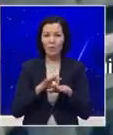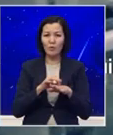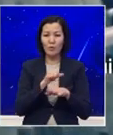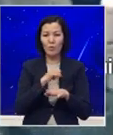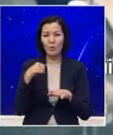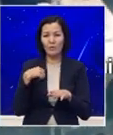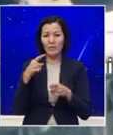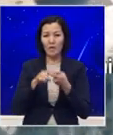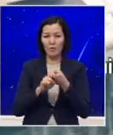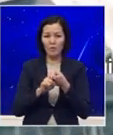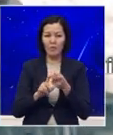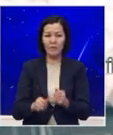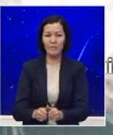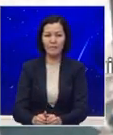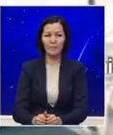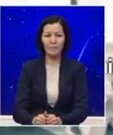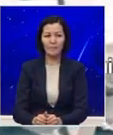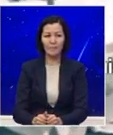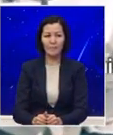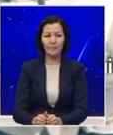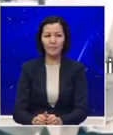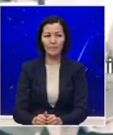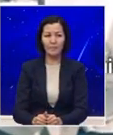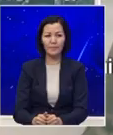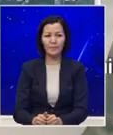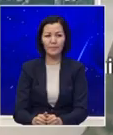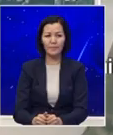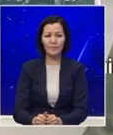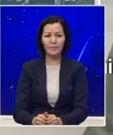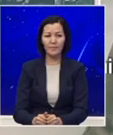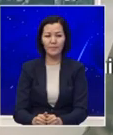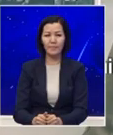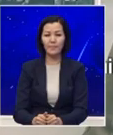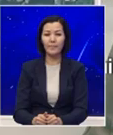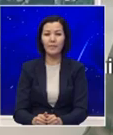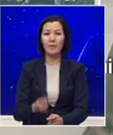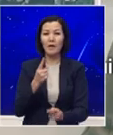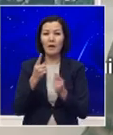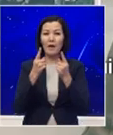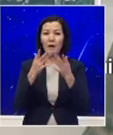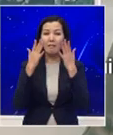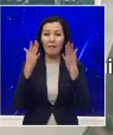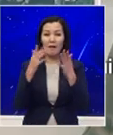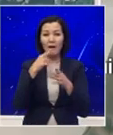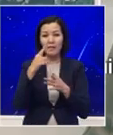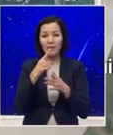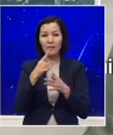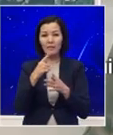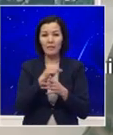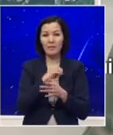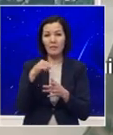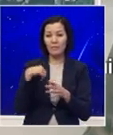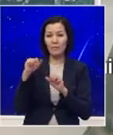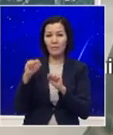өзі де ілінді. Ел жүрсең, тоқ жүресің дей. Алла айтқан ғой, сақтансаң сақтайым